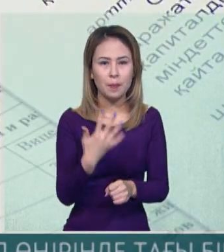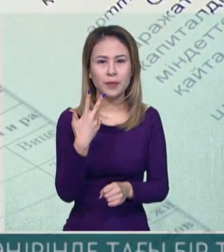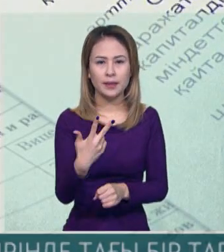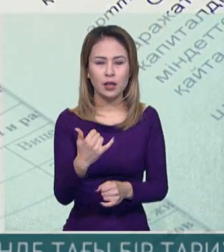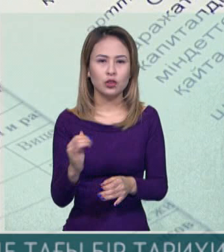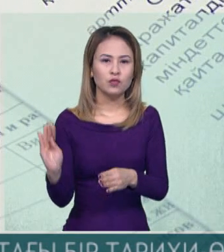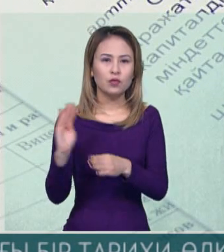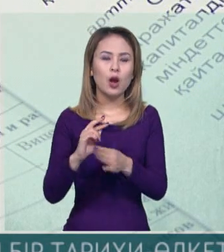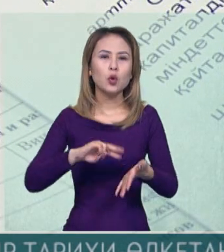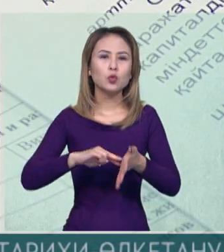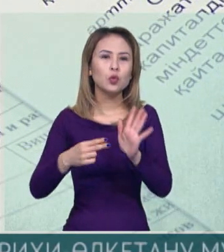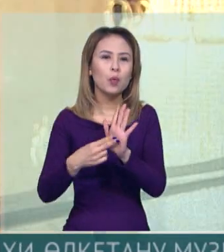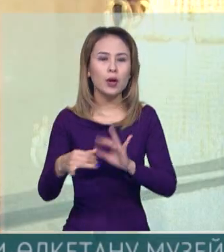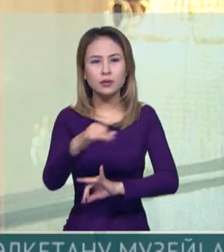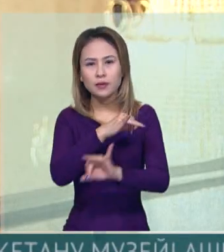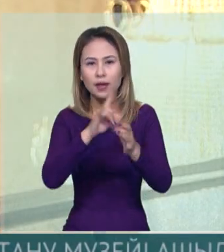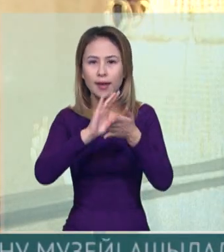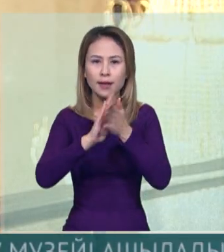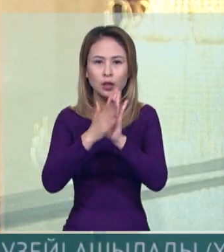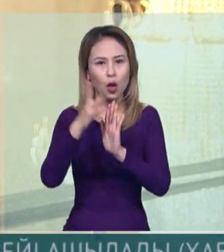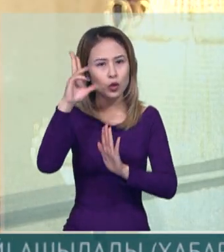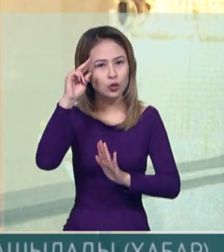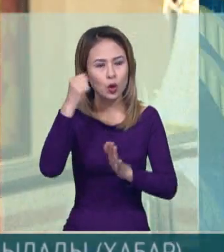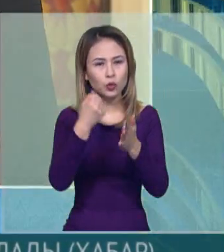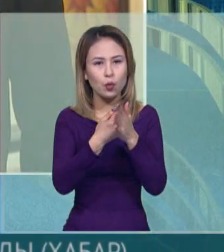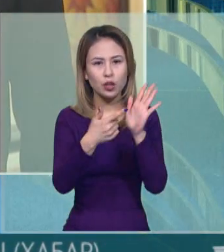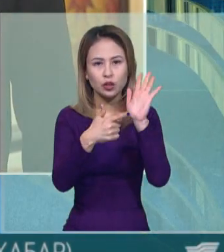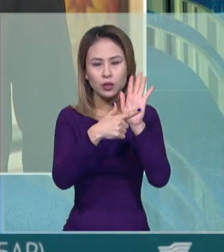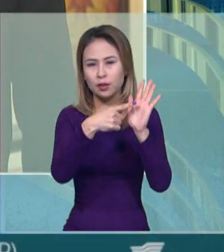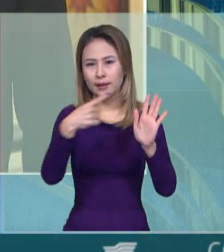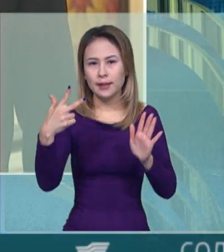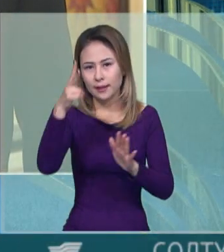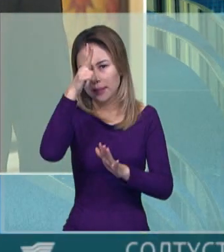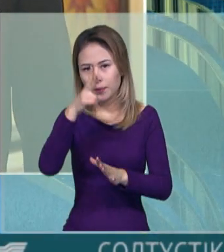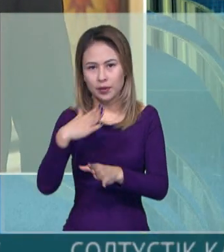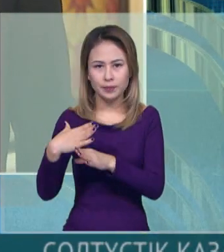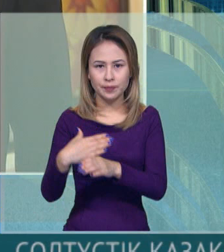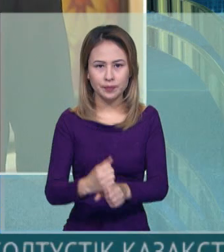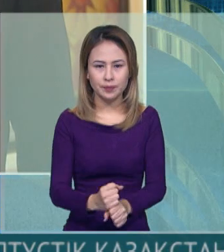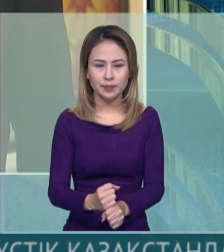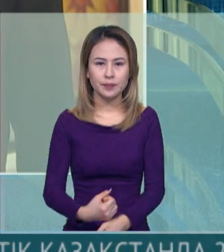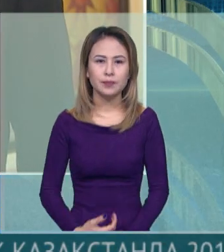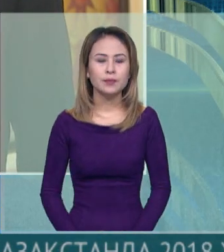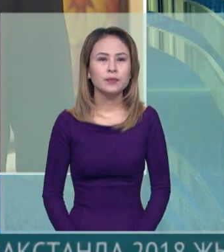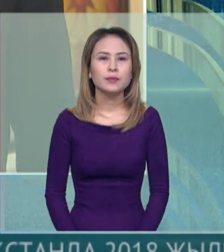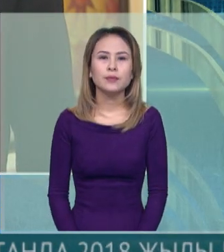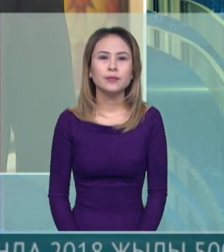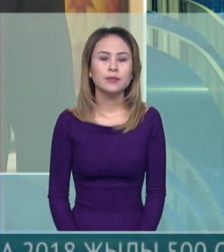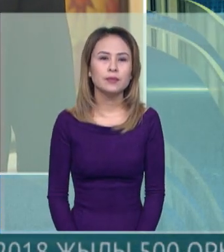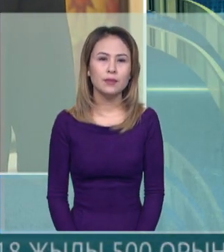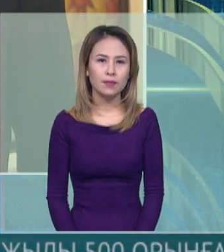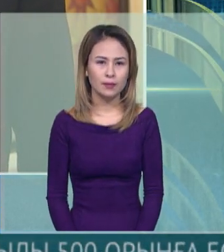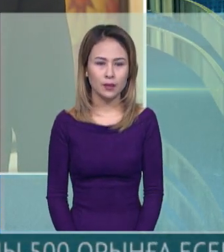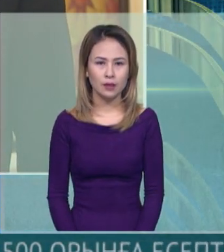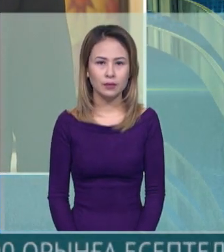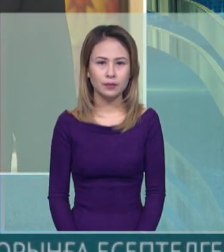Нәтижесінде жобаның сараптамасы мен келісу мерзімі 7 айдан 3 айға дейін азайды. Әзірге менде бар ақпарат осы. Сағыныш, сөз